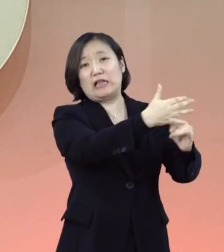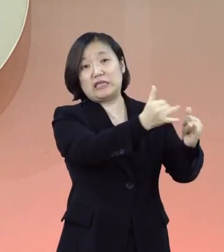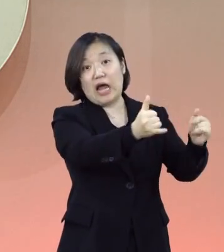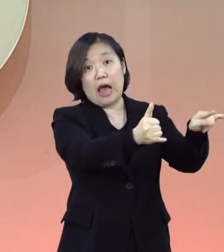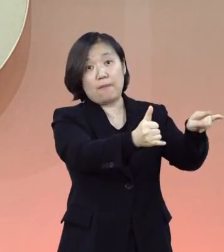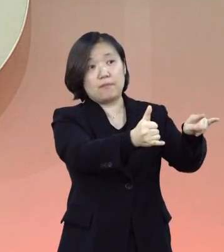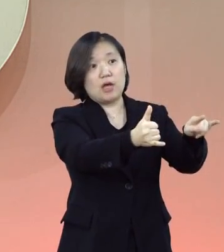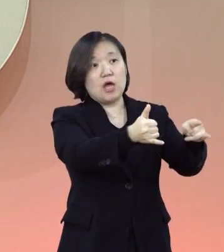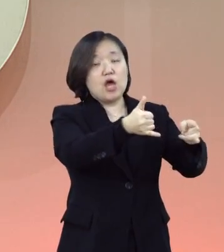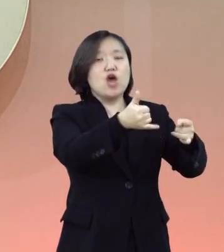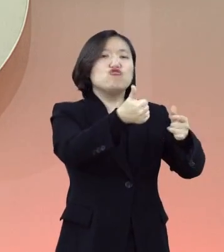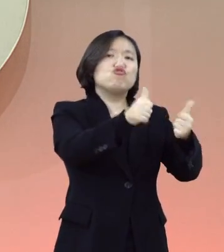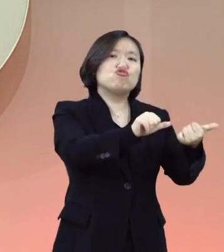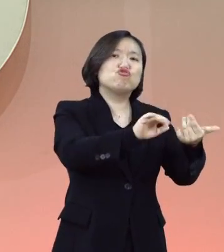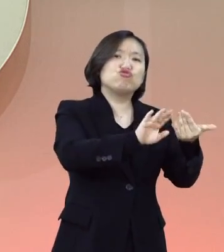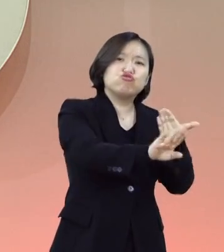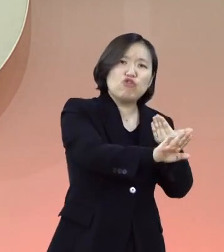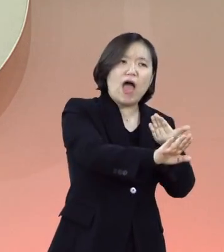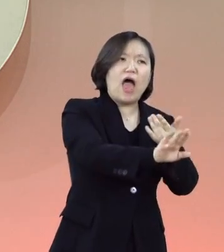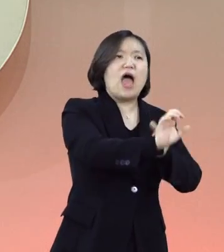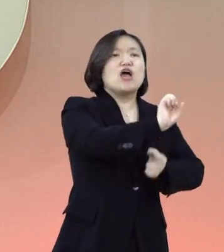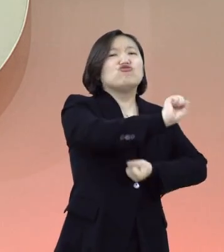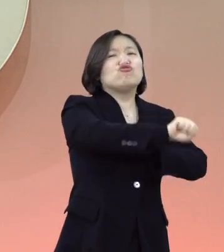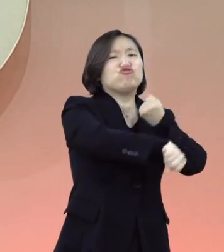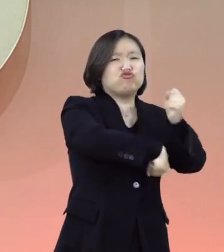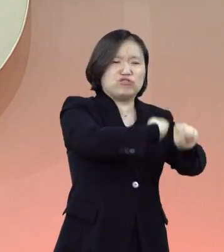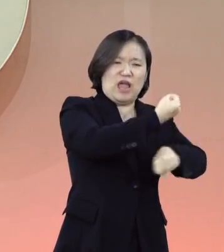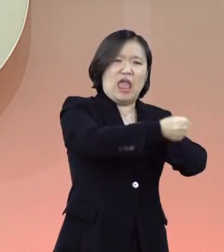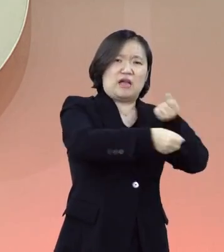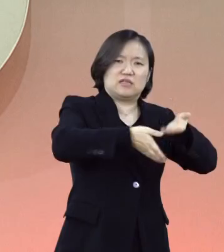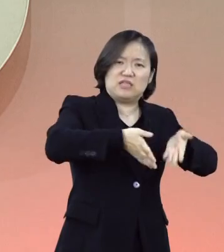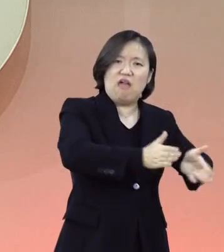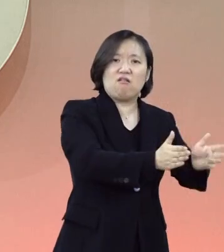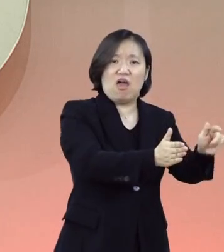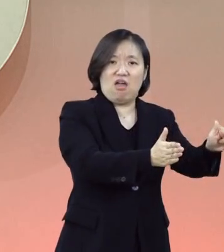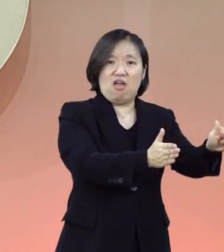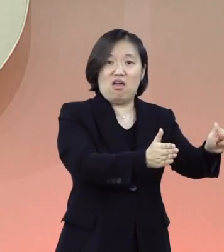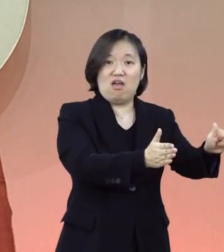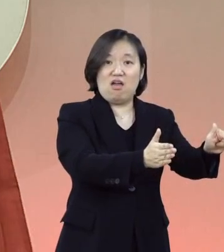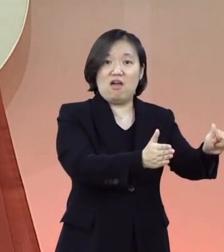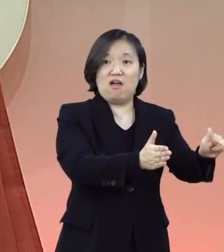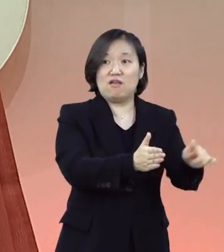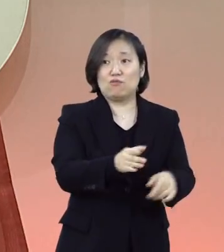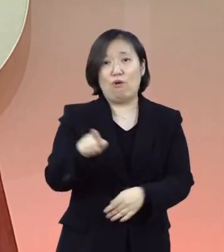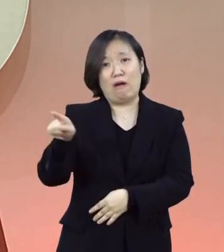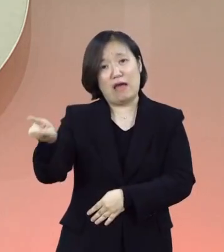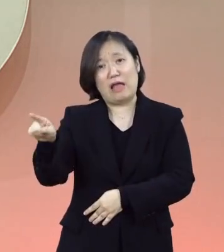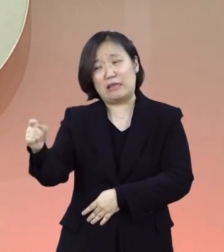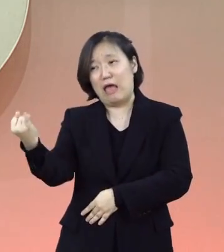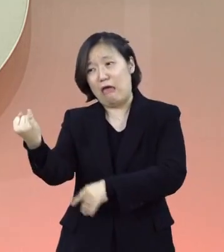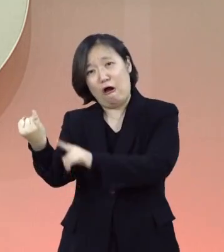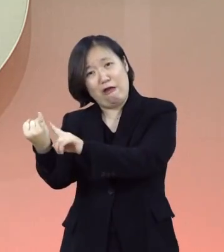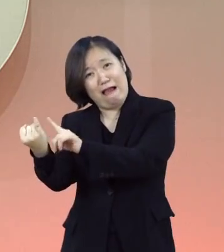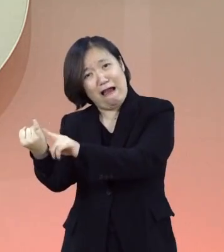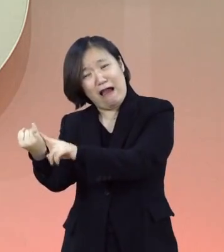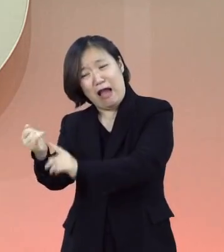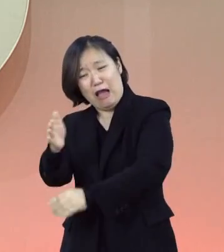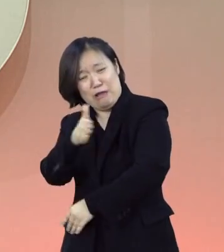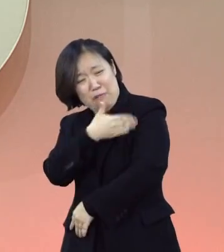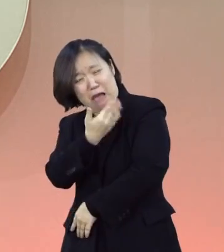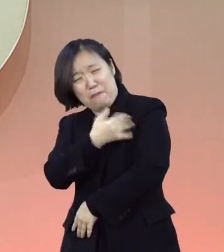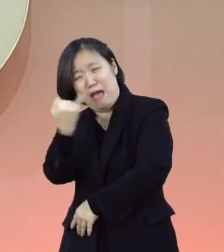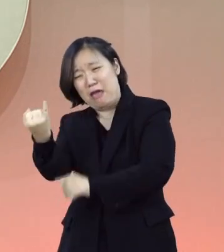축생, 동물로 축생으로 태어났고 수많은 사람들에게, 수많은